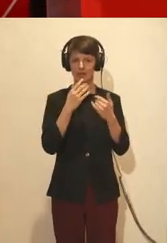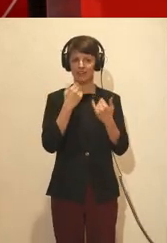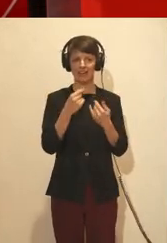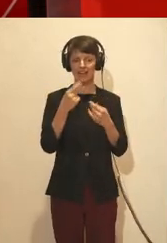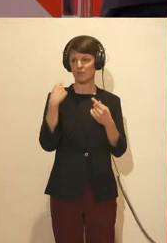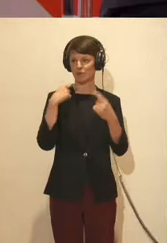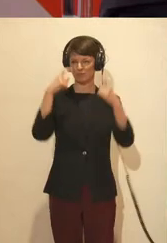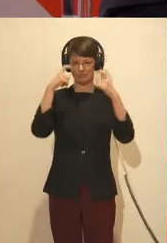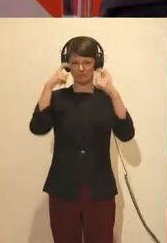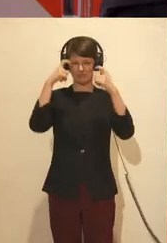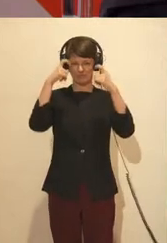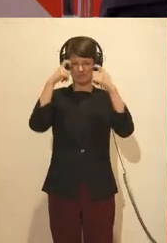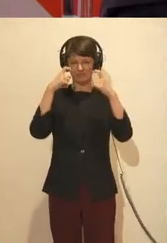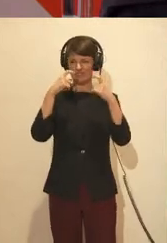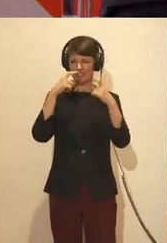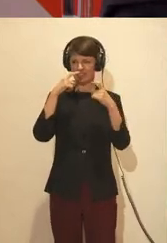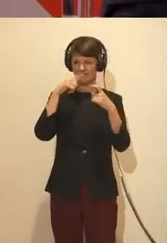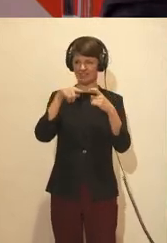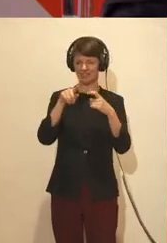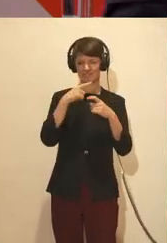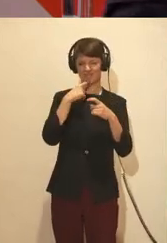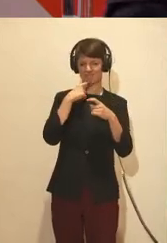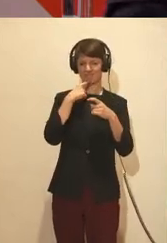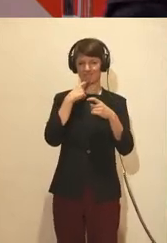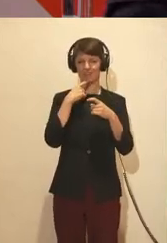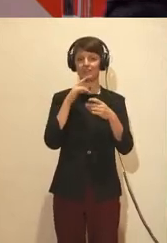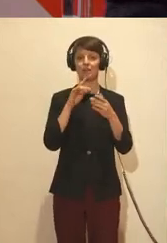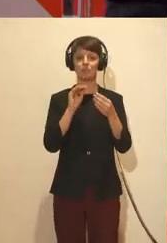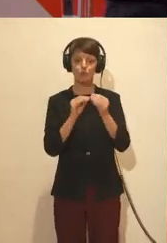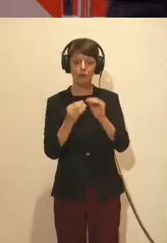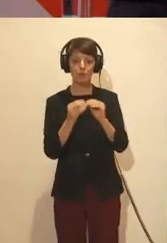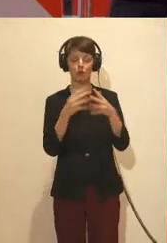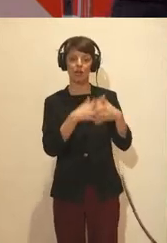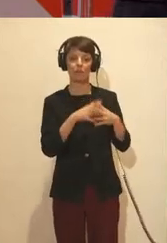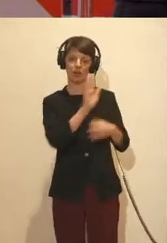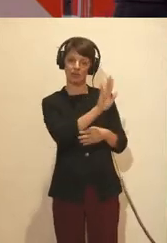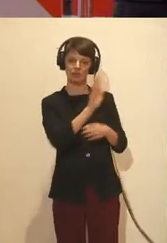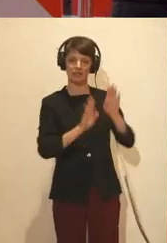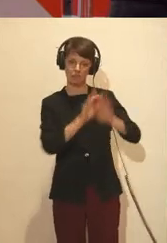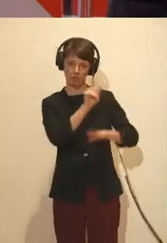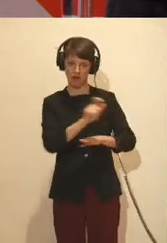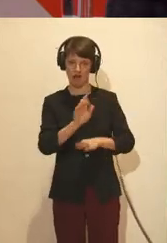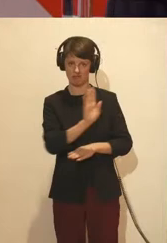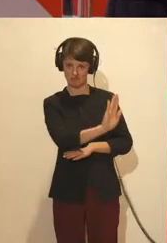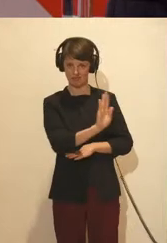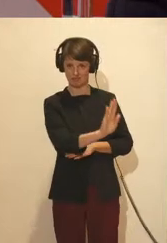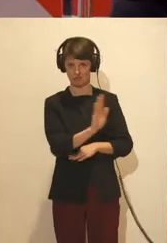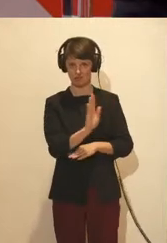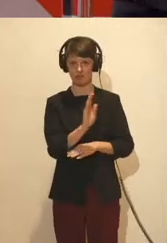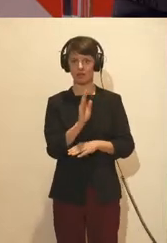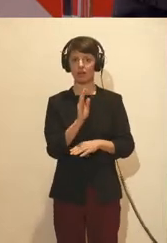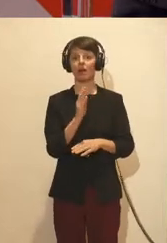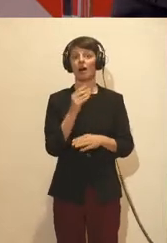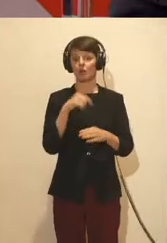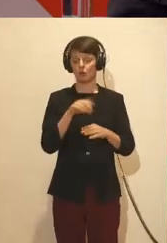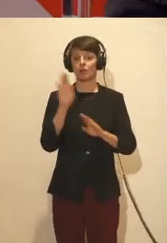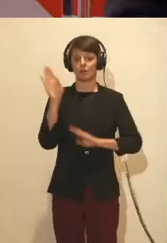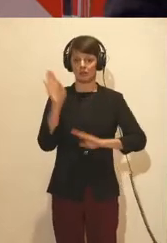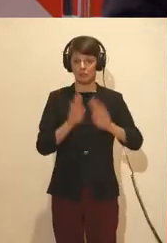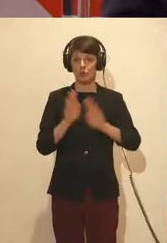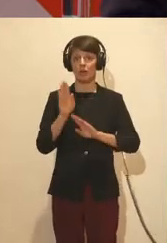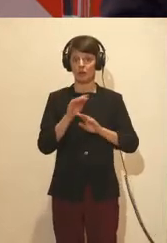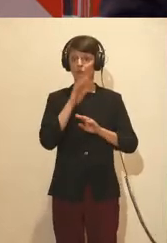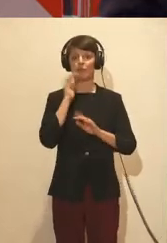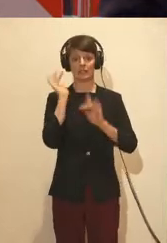stirn gerunzelt haben und wenn man ihm folgt dann denkt man ja ja das ist ein problem was vielleicht die amerikanischen demokraten haben das haben sie ja auch an den demokraten